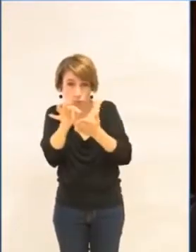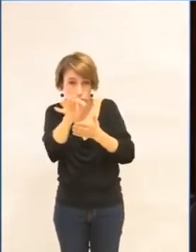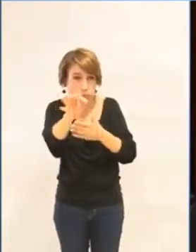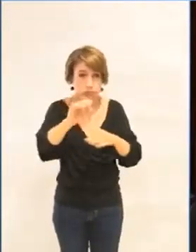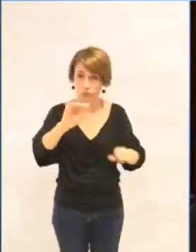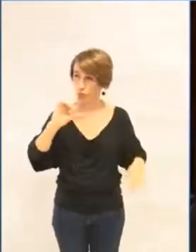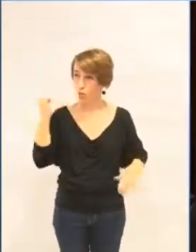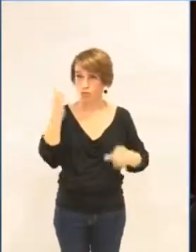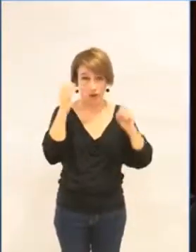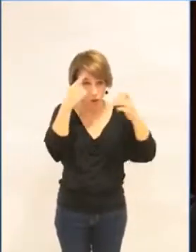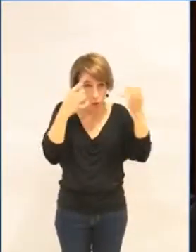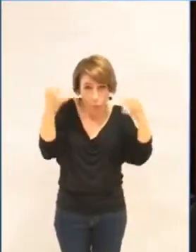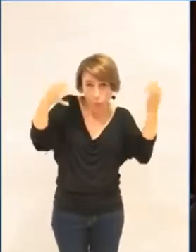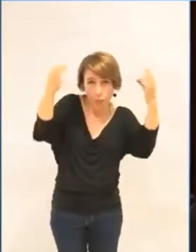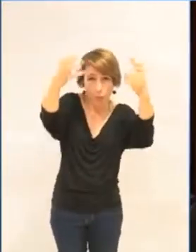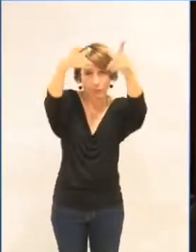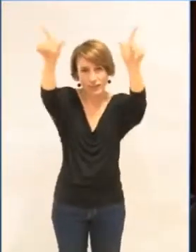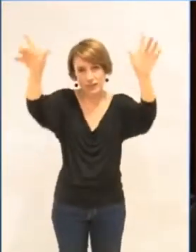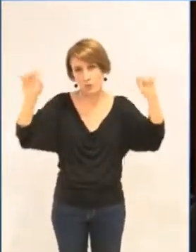tous capables.